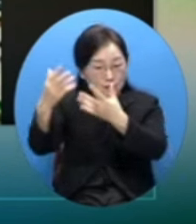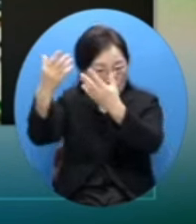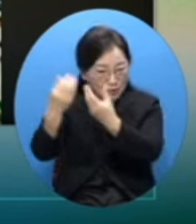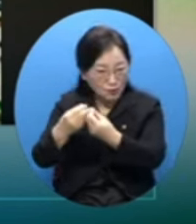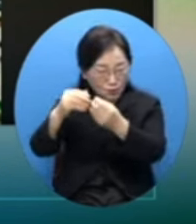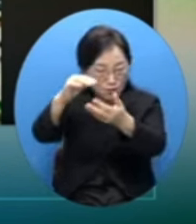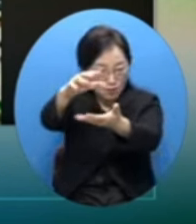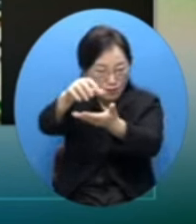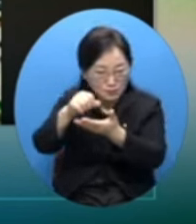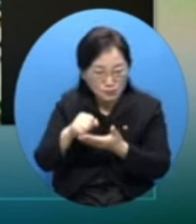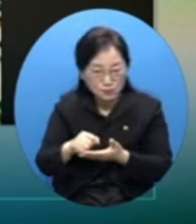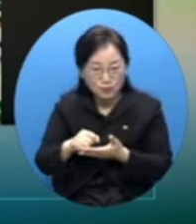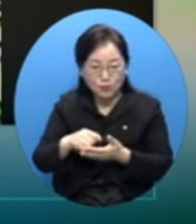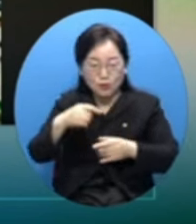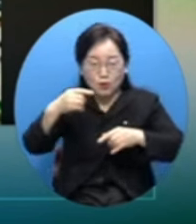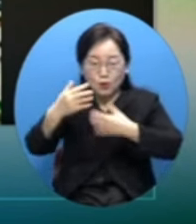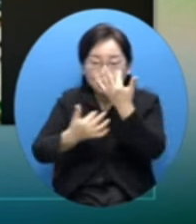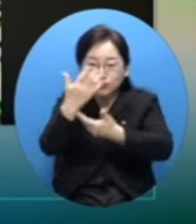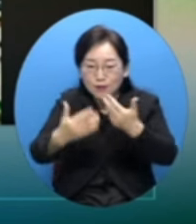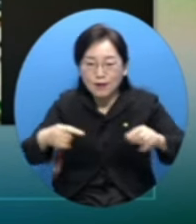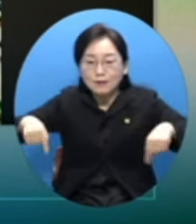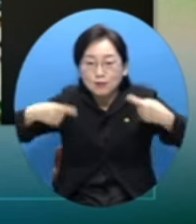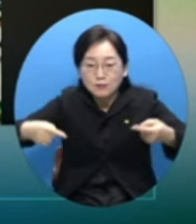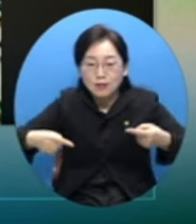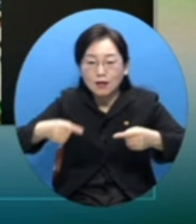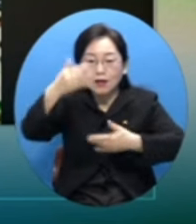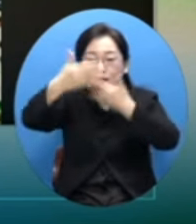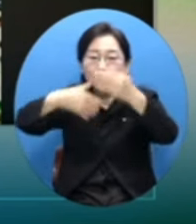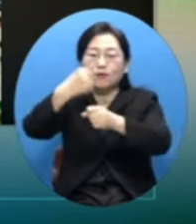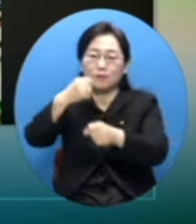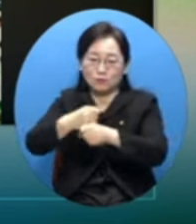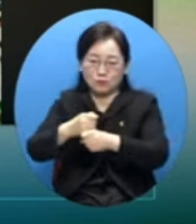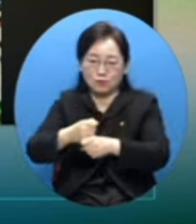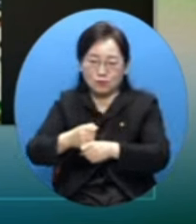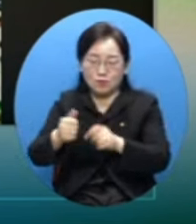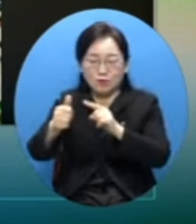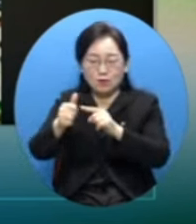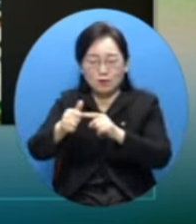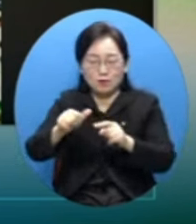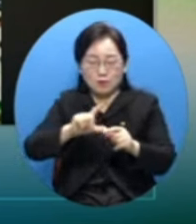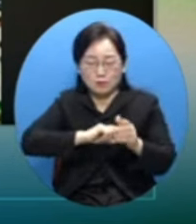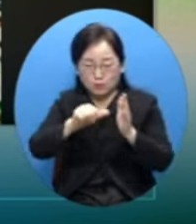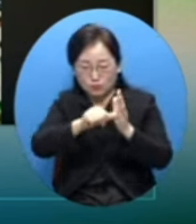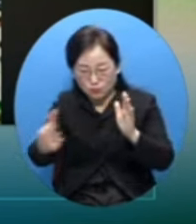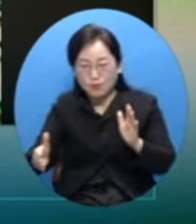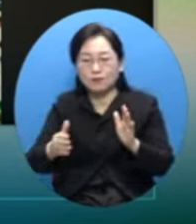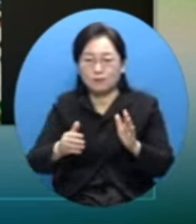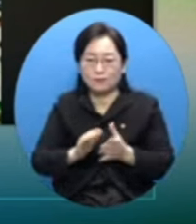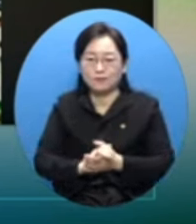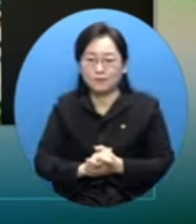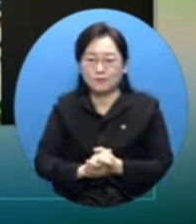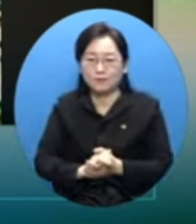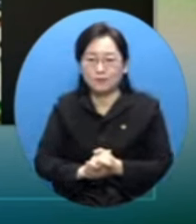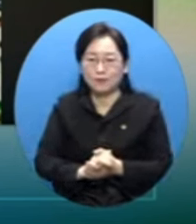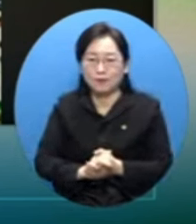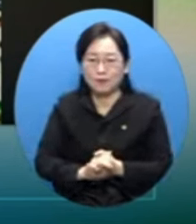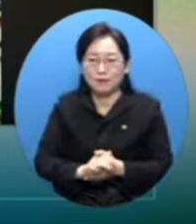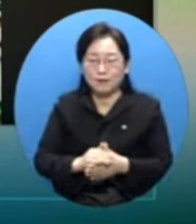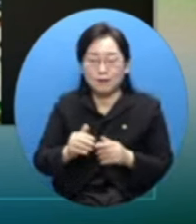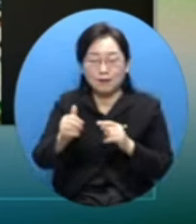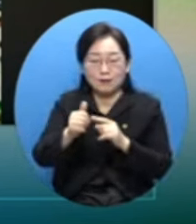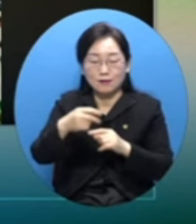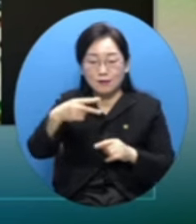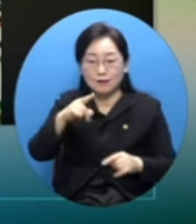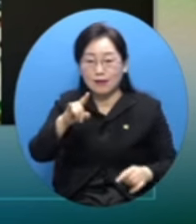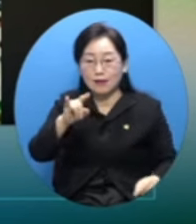하는 영화로 제작되었고 많은 사람들에게 이 이야기가 알려지게 되었습니다. 그는 데이비 푸트남이라고